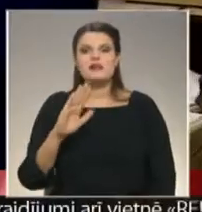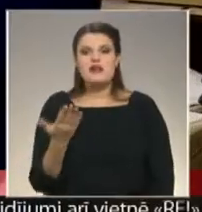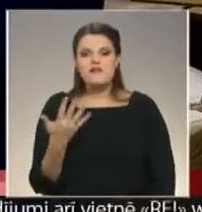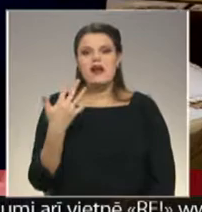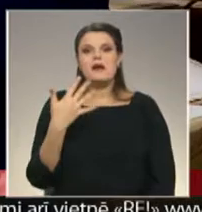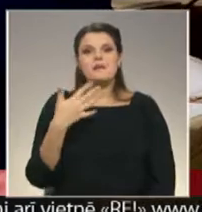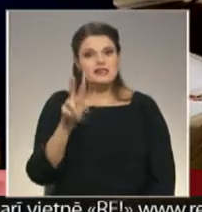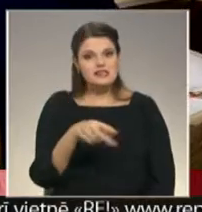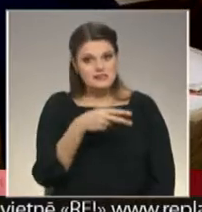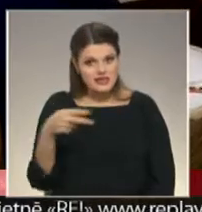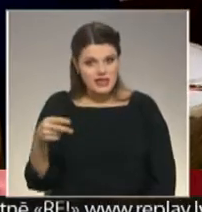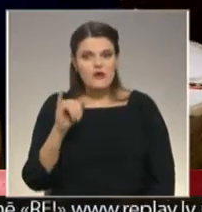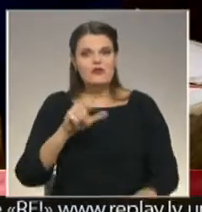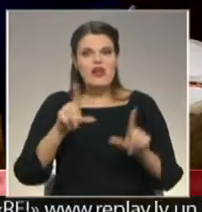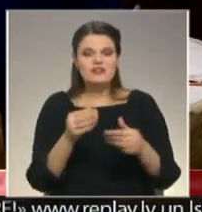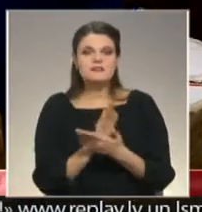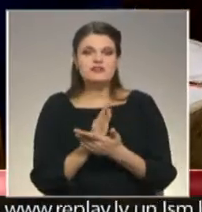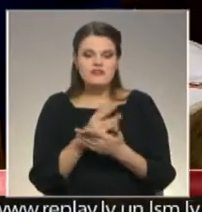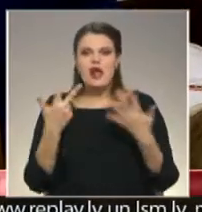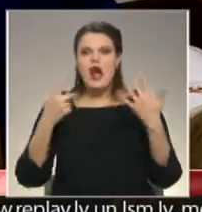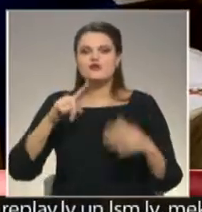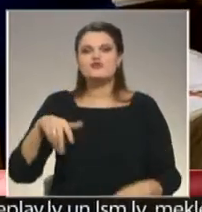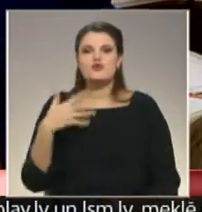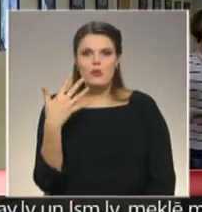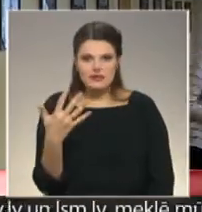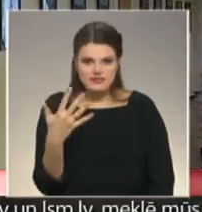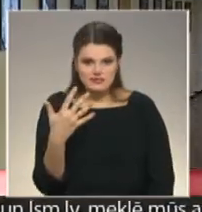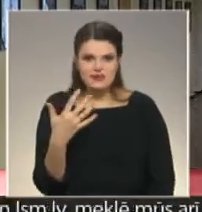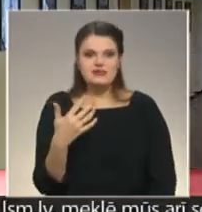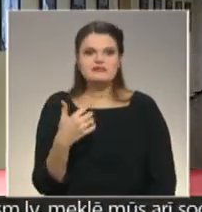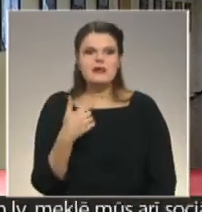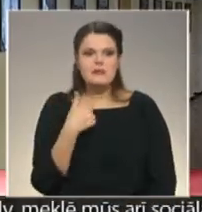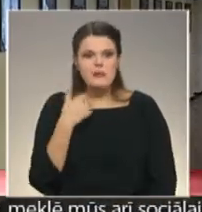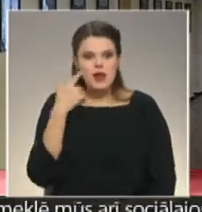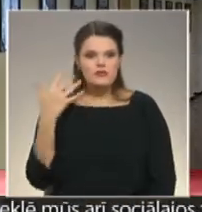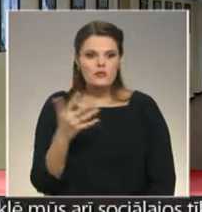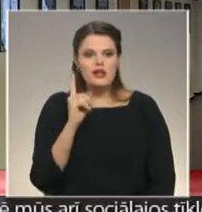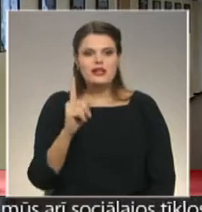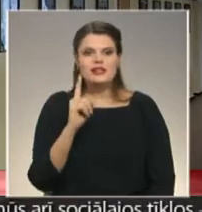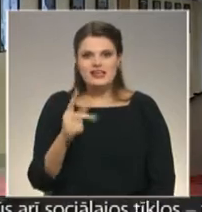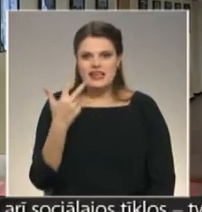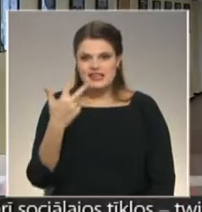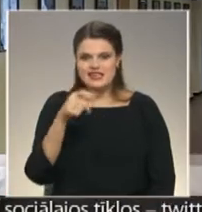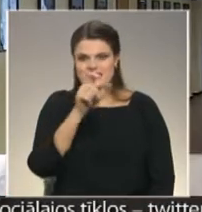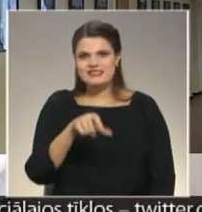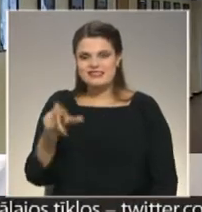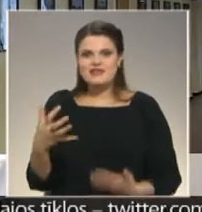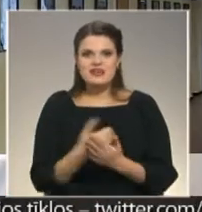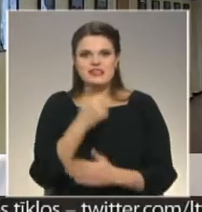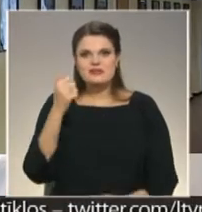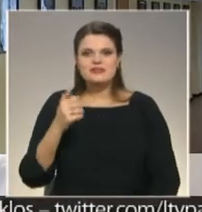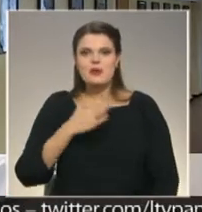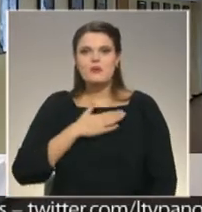50 eiro, ja vidēja atzīme ir vismaz 8,5 balles. Manuprāt, tikai trīs cilvēki saņem stipendiju mūsu